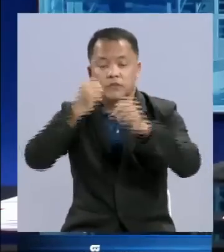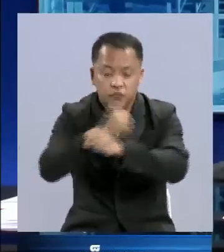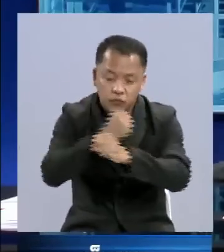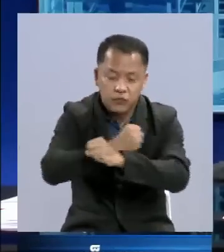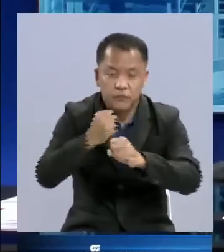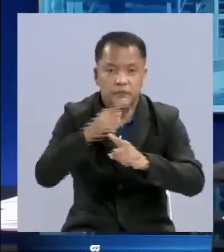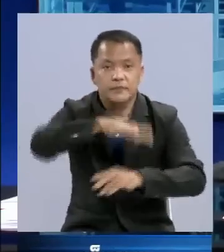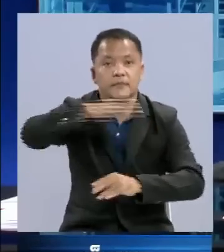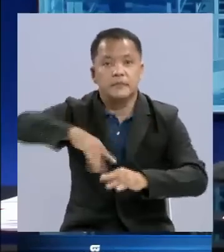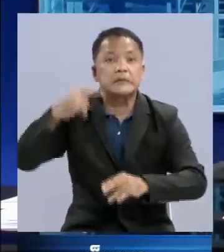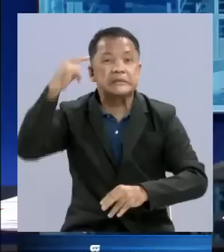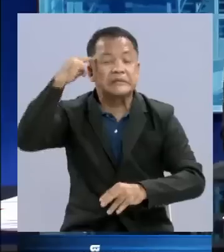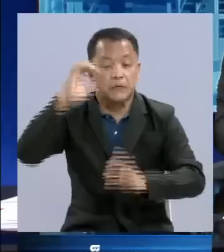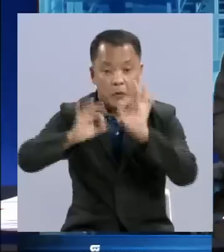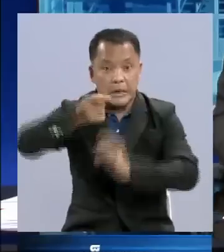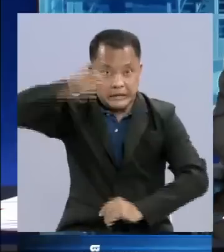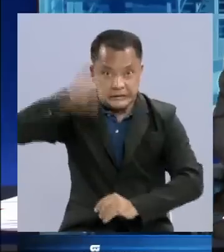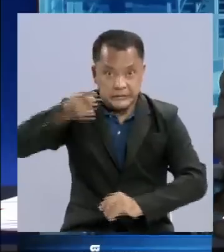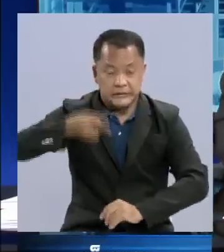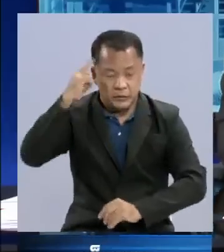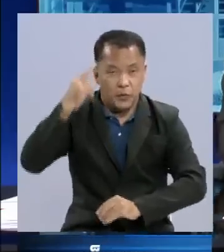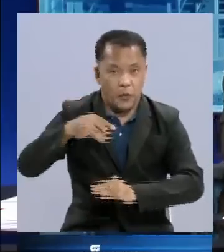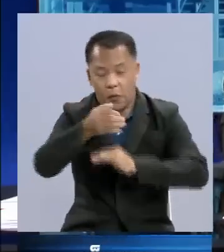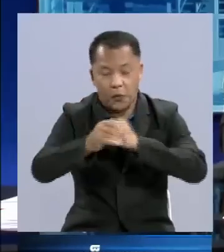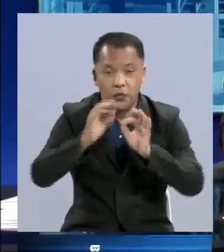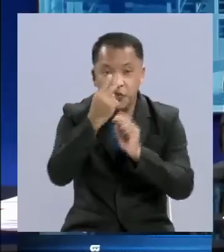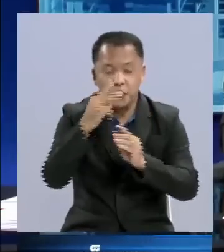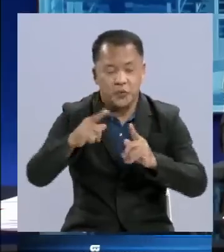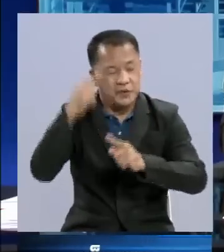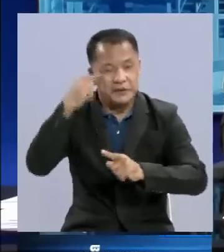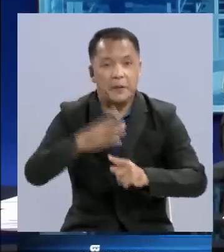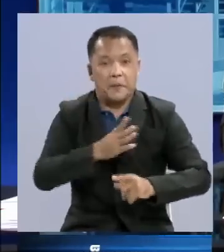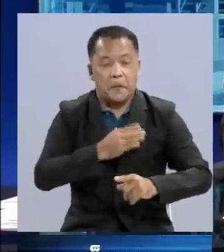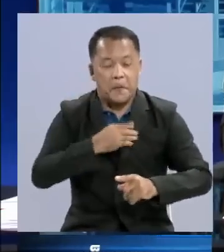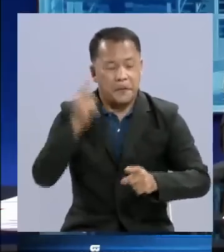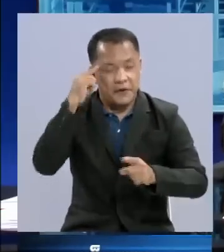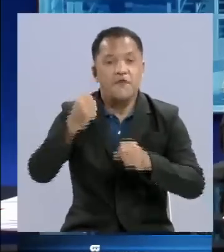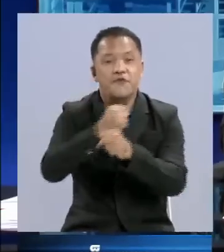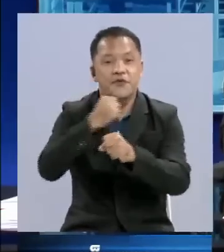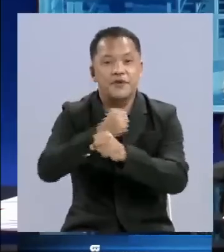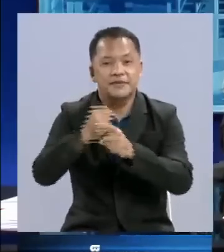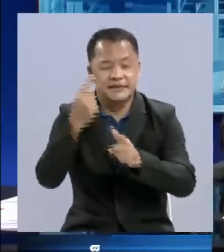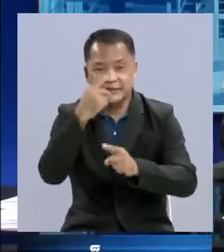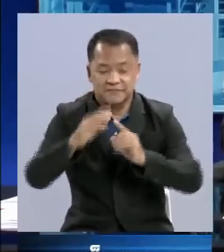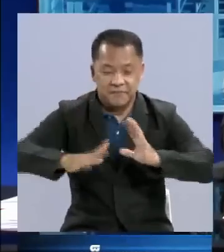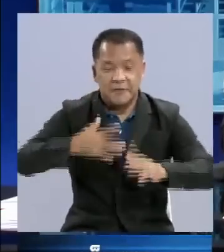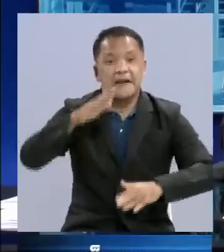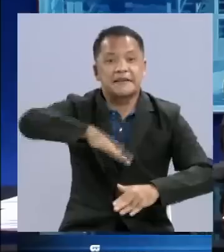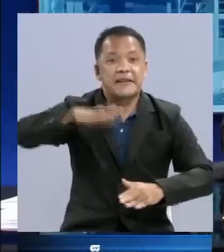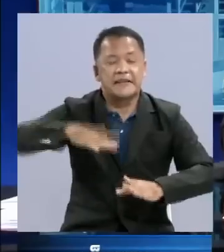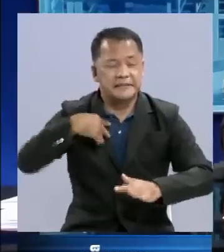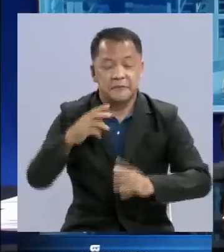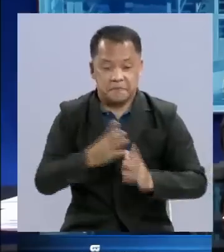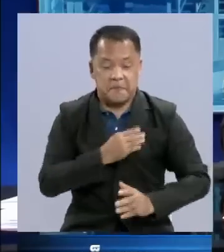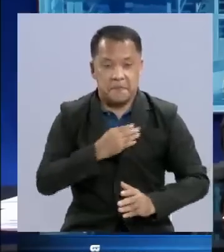ครั้งนี้เนี่ยเด็กๆนึกว่าเกิดไฟไหม้จริงๆโอ้โหบรรยากาศก็น่าจะด้านนึงก็เป็นการฝึกซ้อมอีกบ้านนึงก็ได้เห็นสีสันของเด็กที่มี